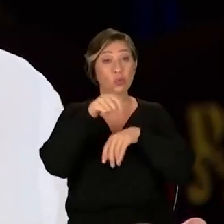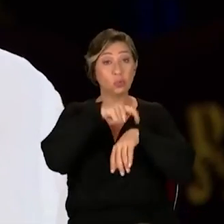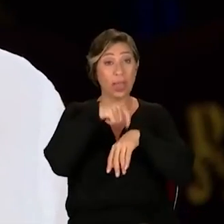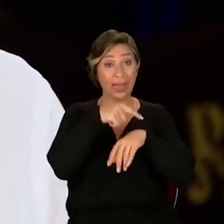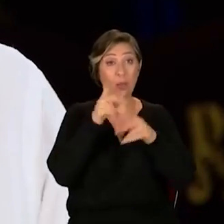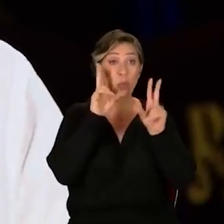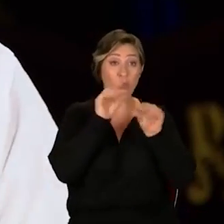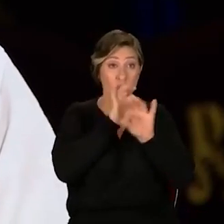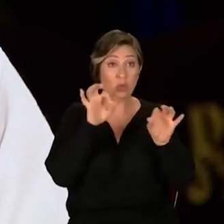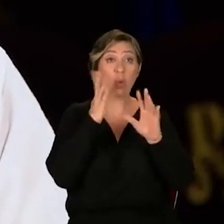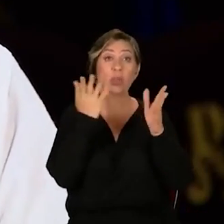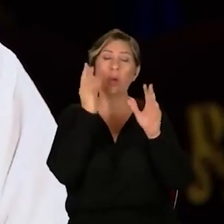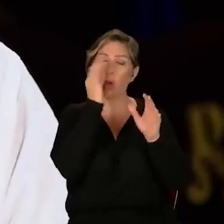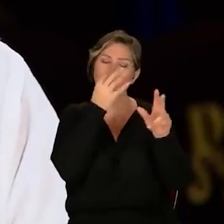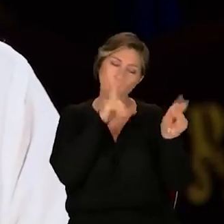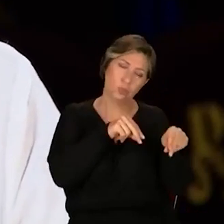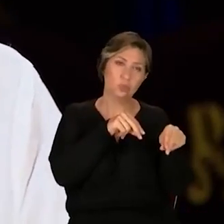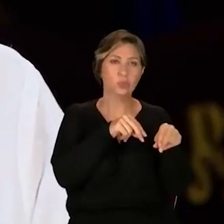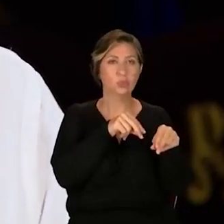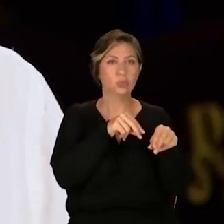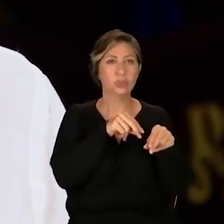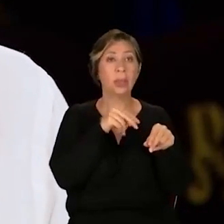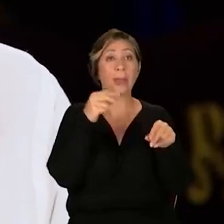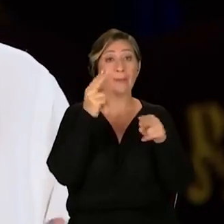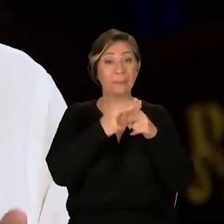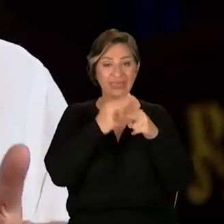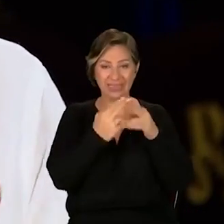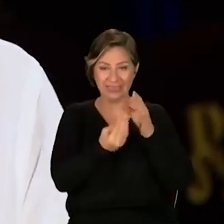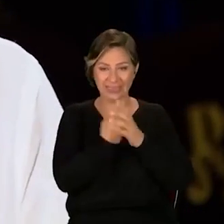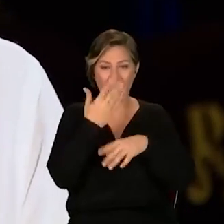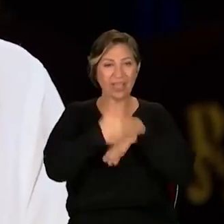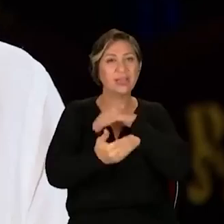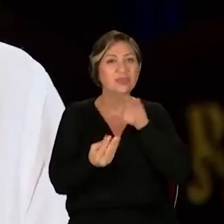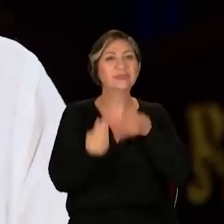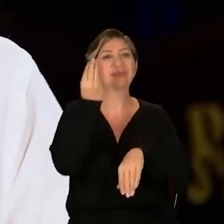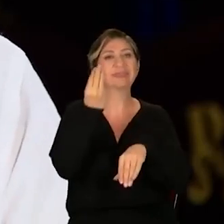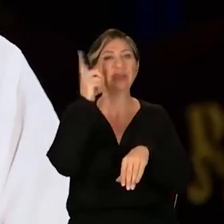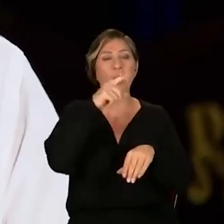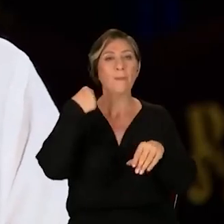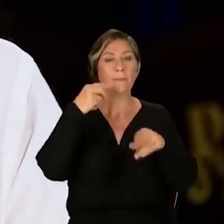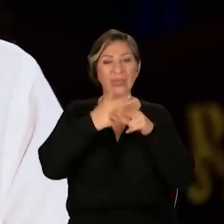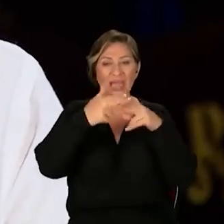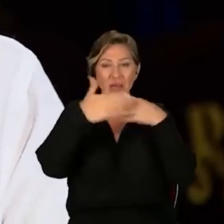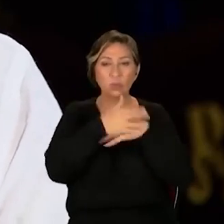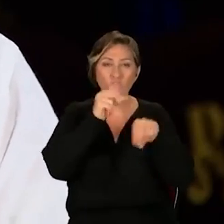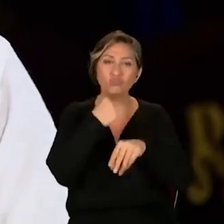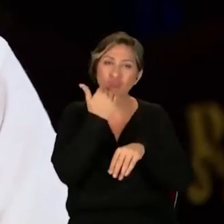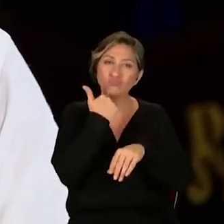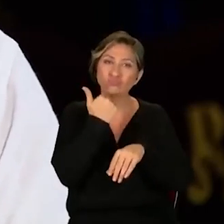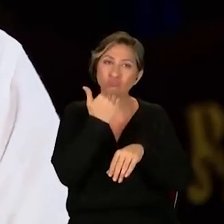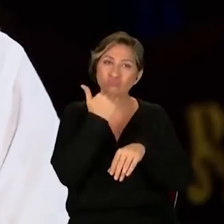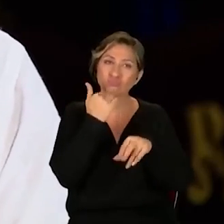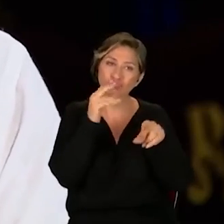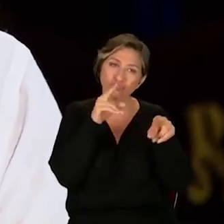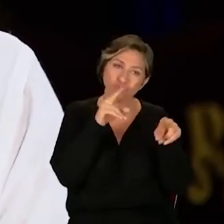uykusuz kaldıysanız o kadar kolay uyursunuz. Evet. Ve pazar sabahı geç kalkıldığı için pazar akşamı da doğal olarak uyku